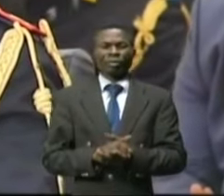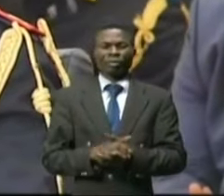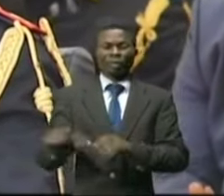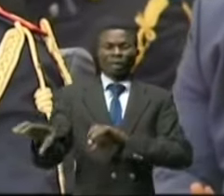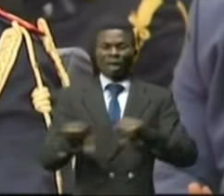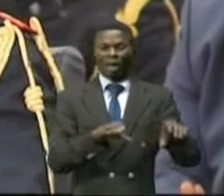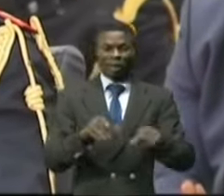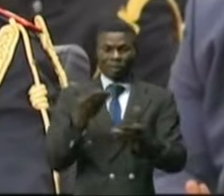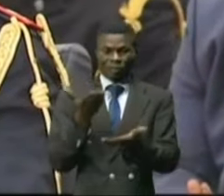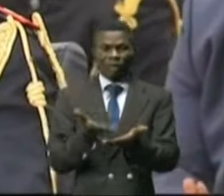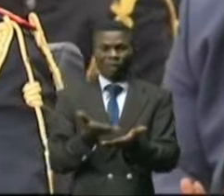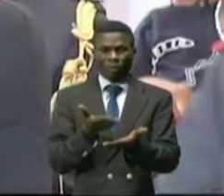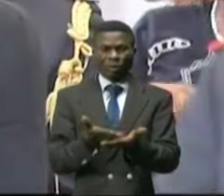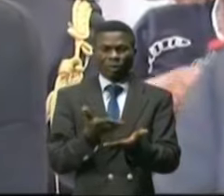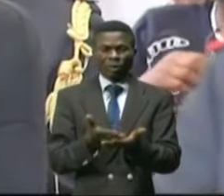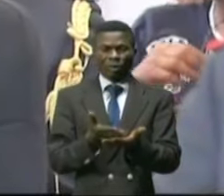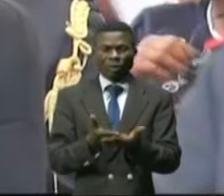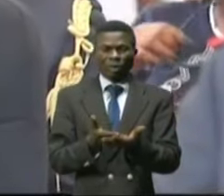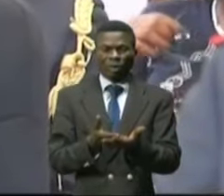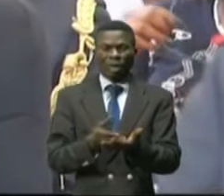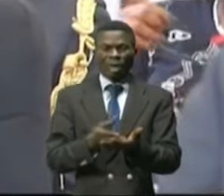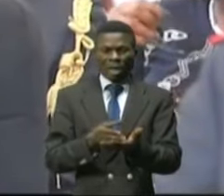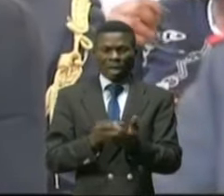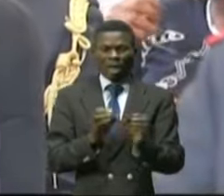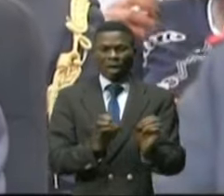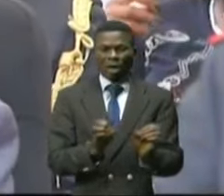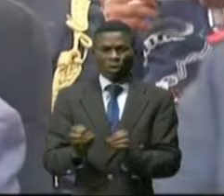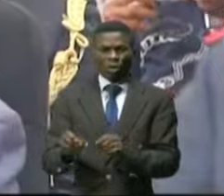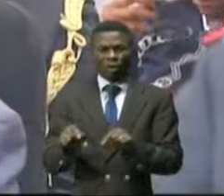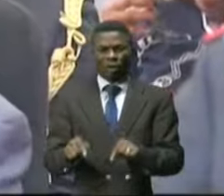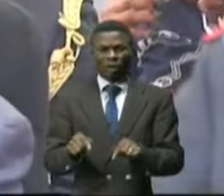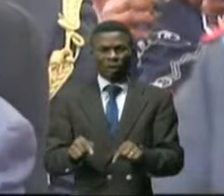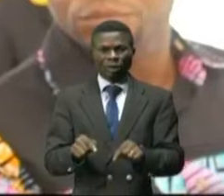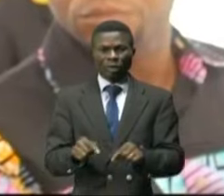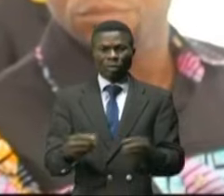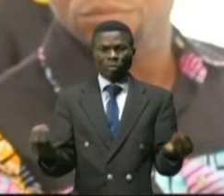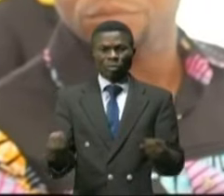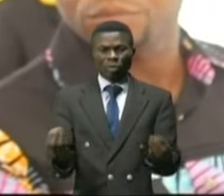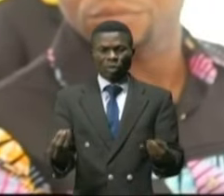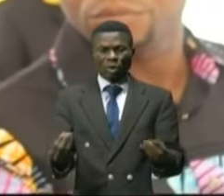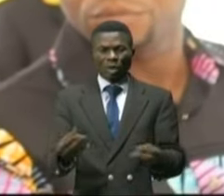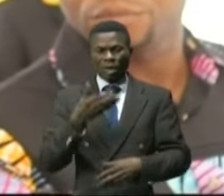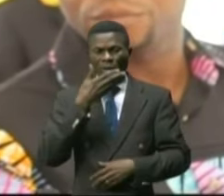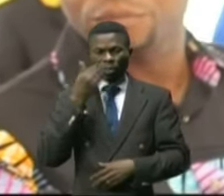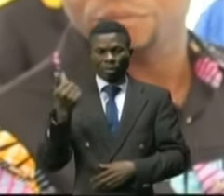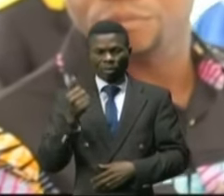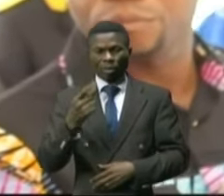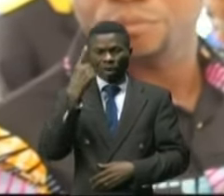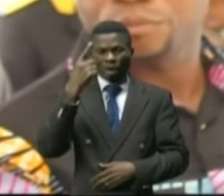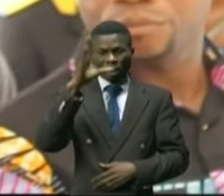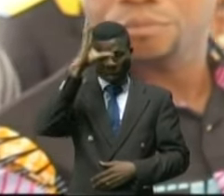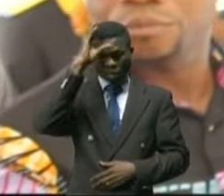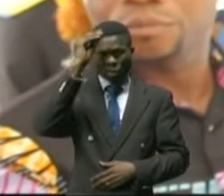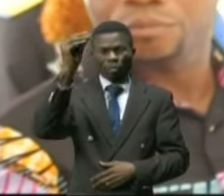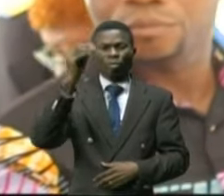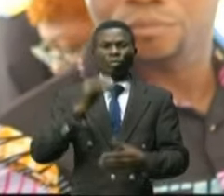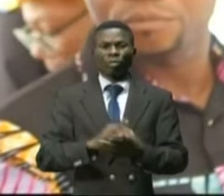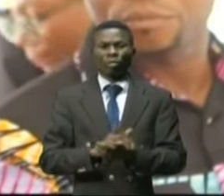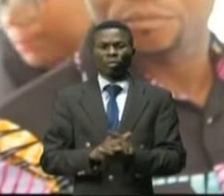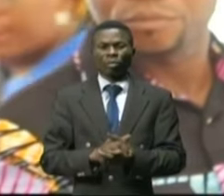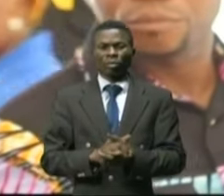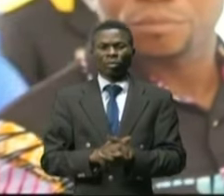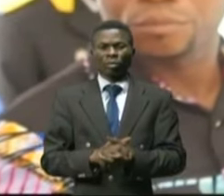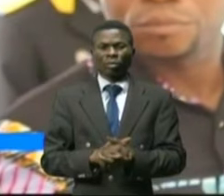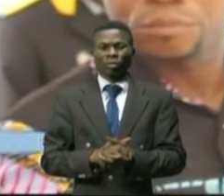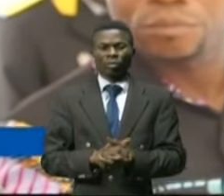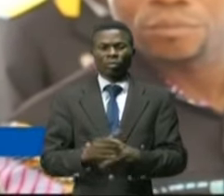événement a eu lieu parce que un homme,